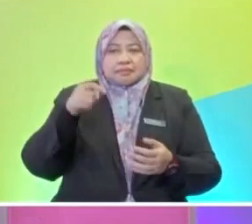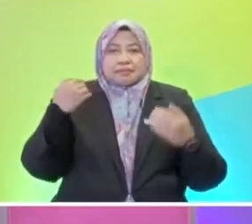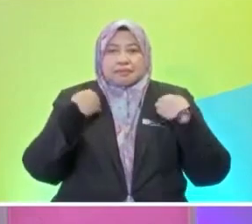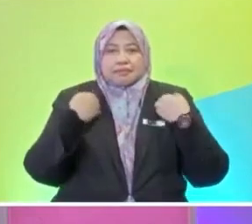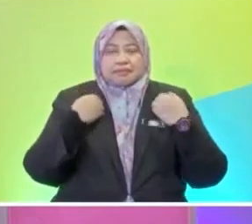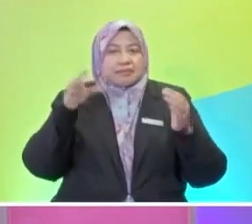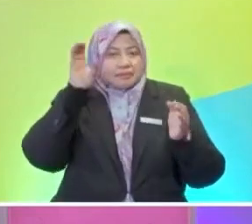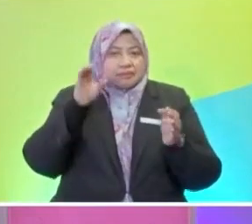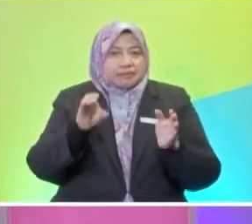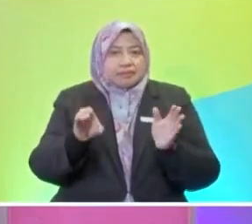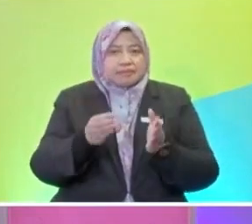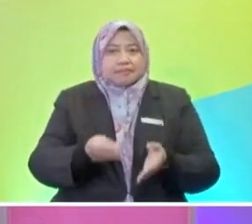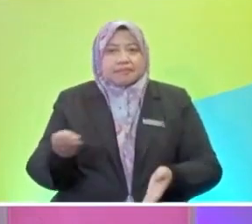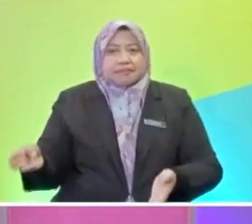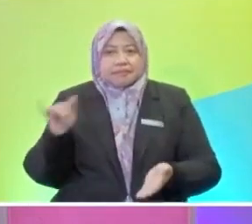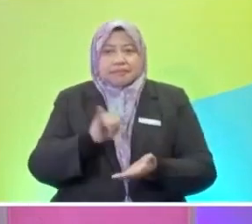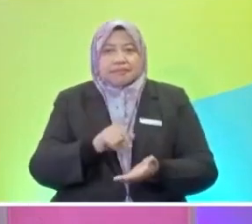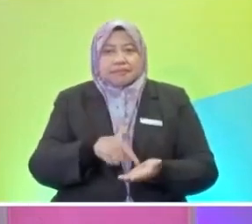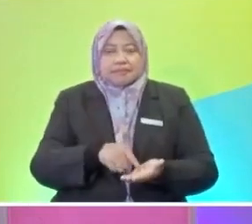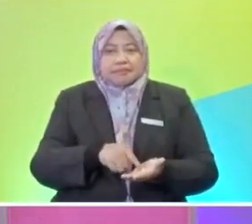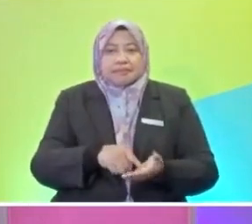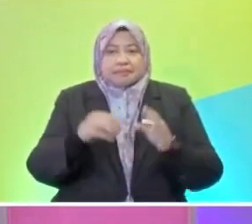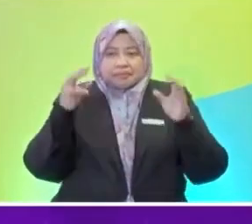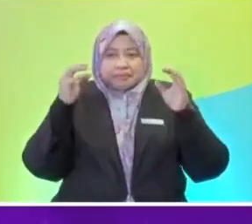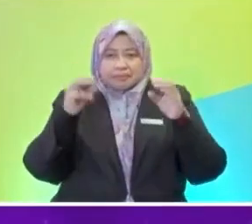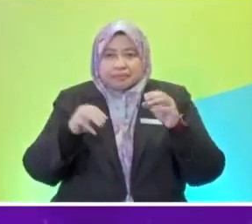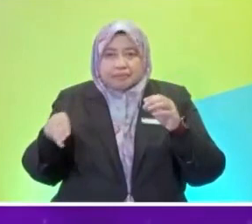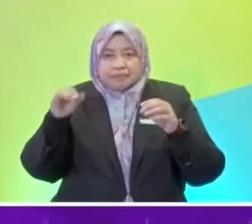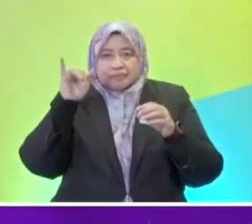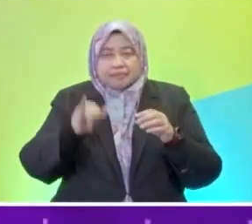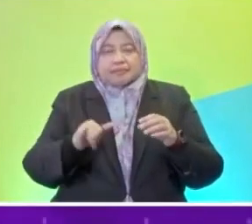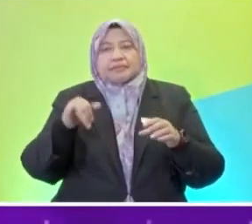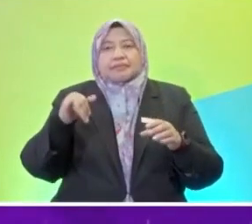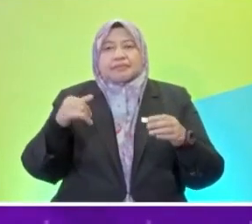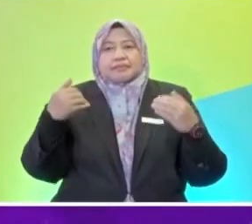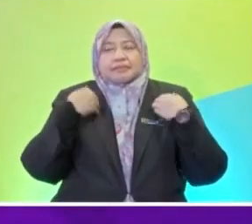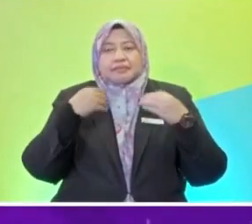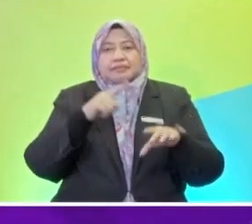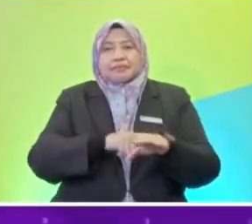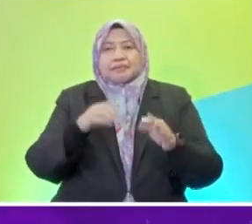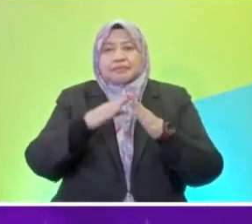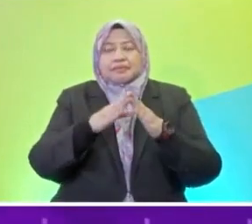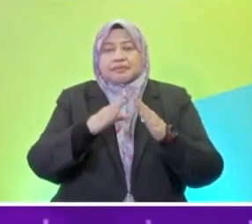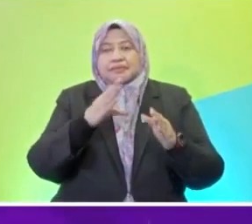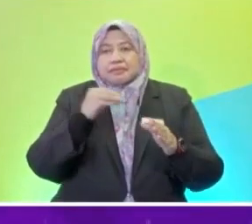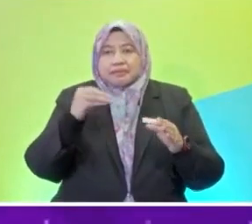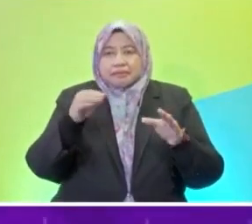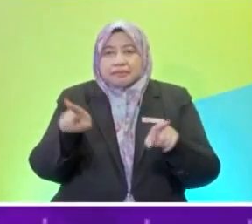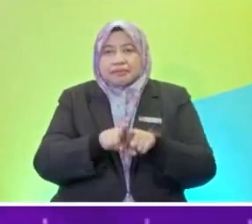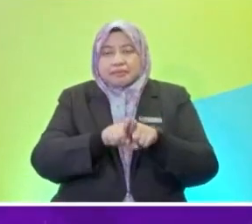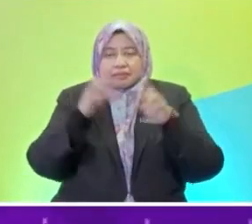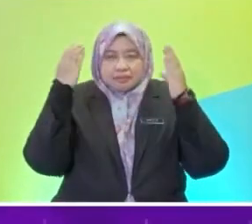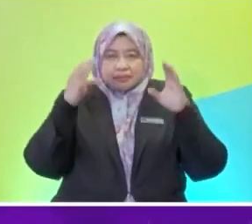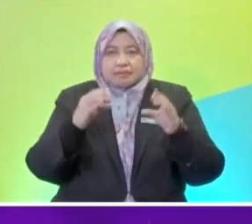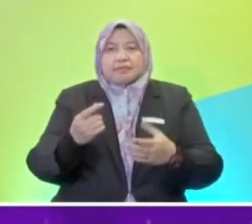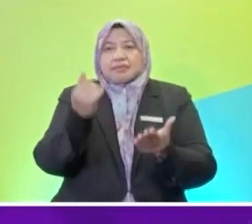Oke bagi murid-murid yang besar-becek gudang berada di rumah juga cobalah bentuk asas